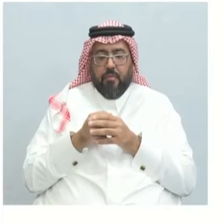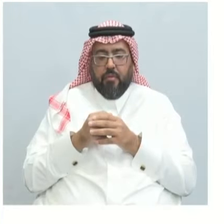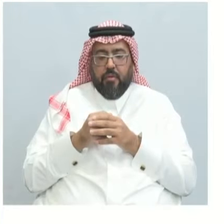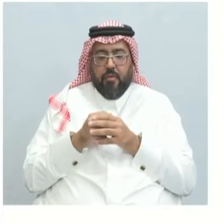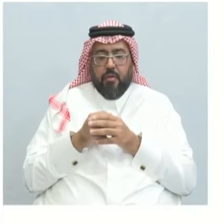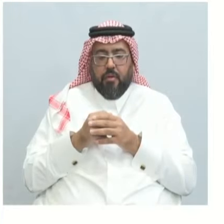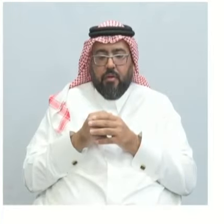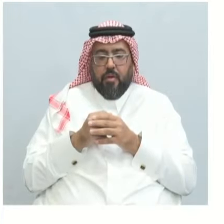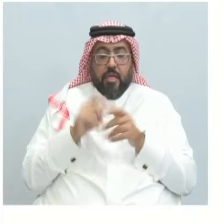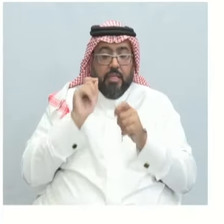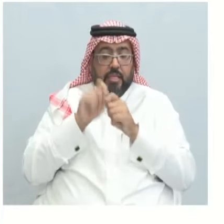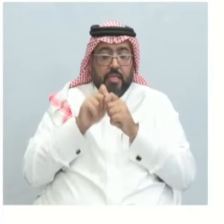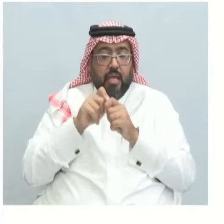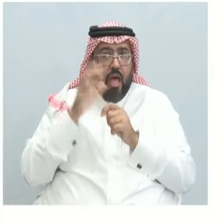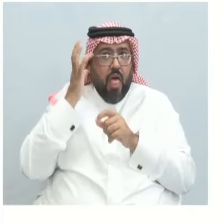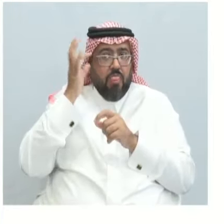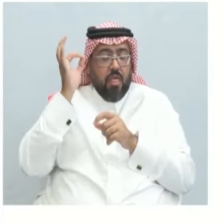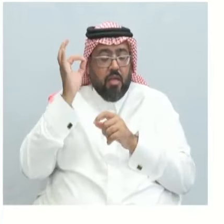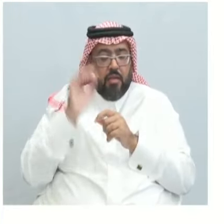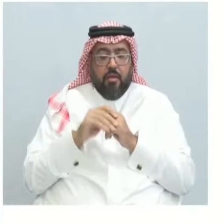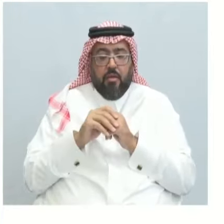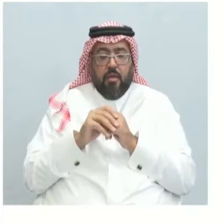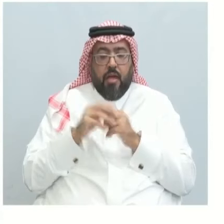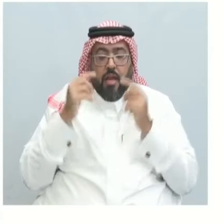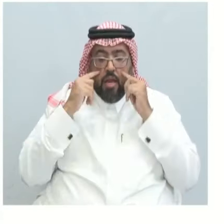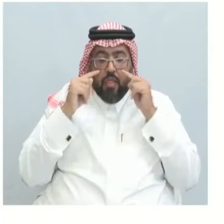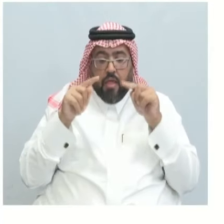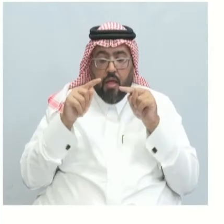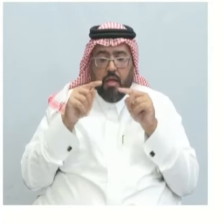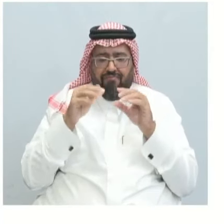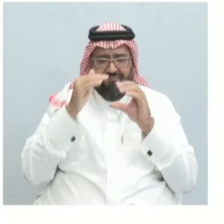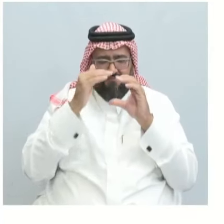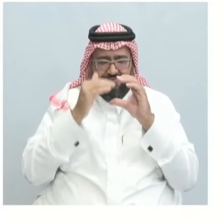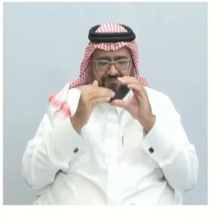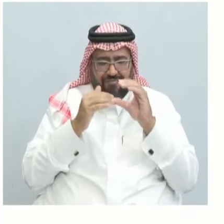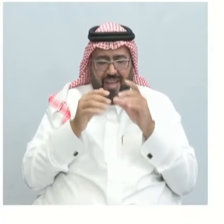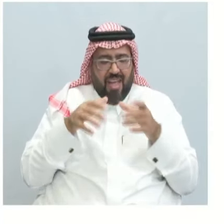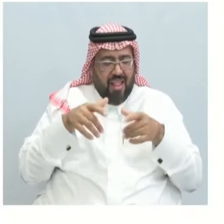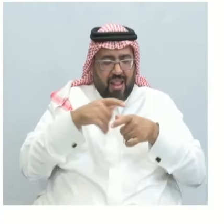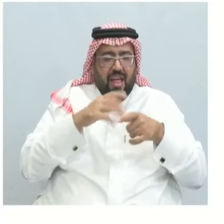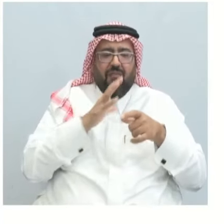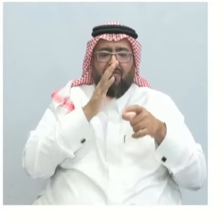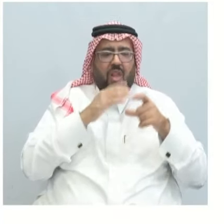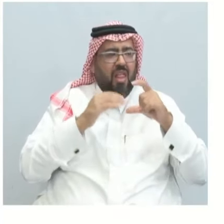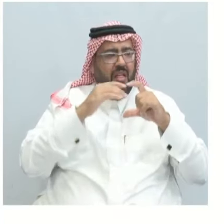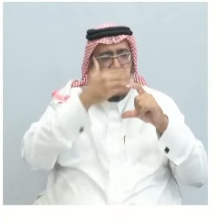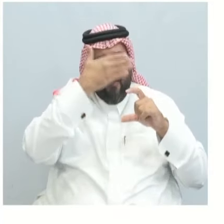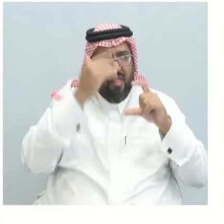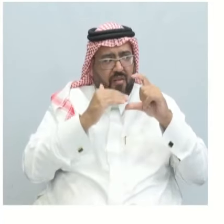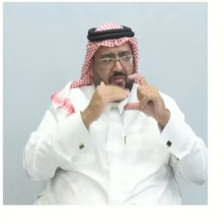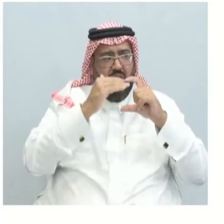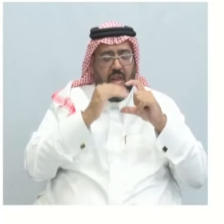متحركه نصيحه ذكيه نظرا لتناقص مقدار المساحه الخاليه على محرك اقراص